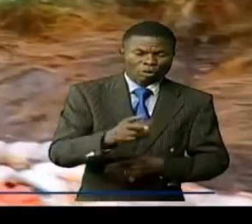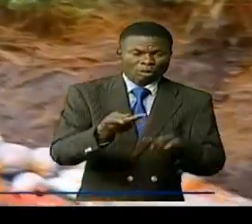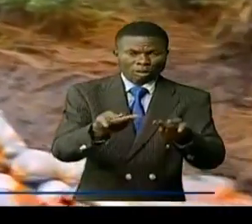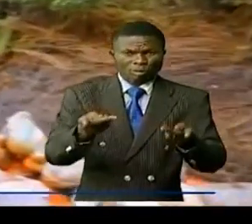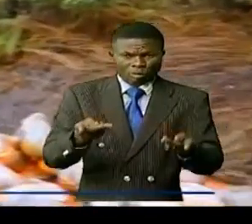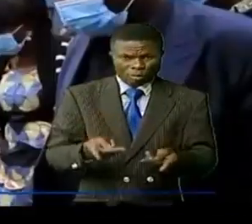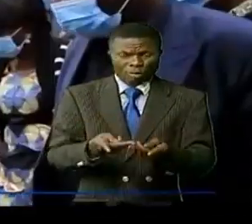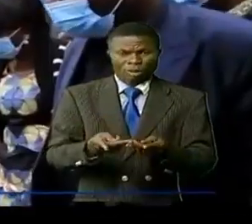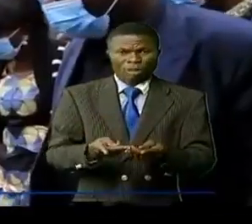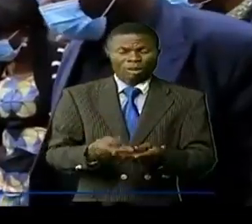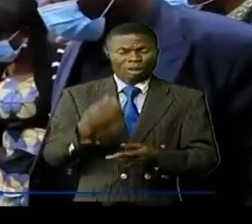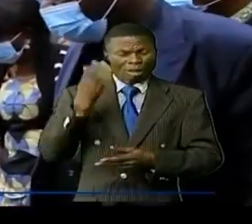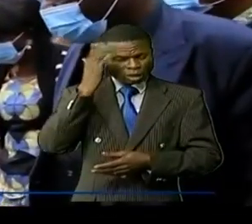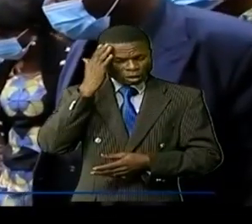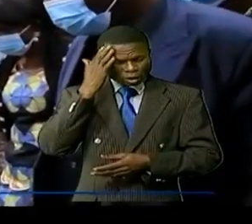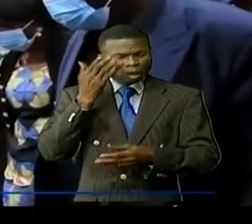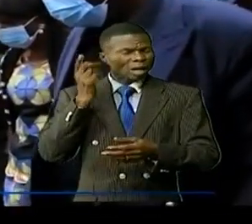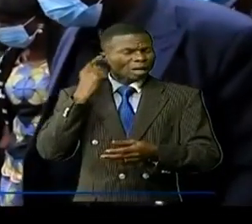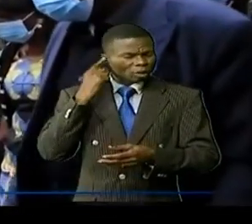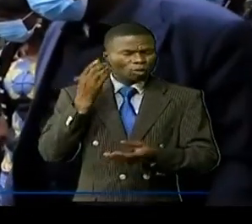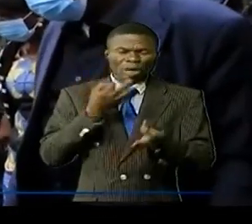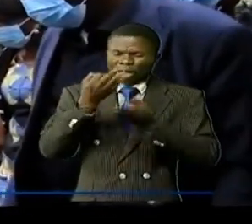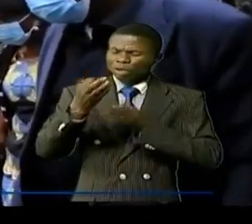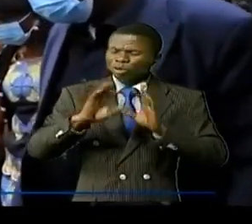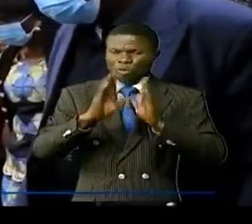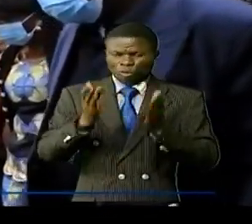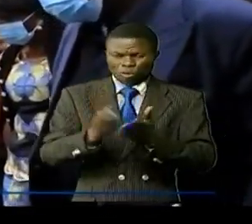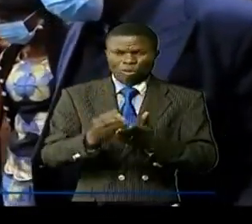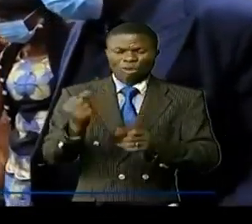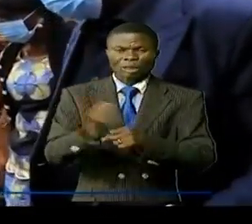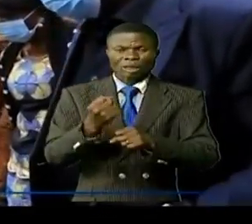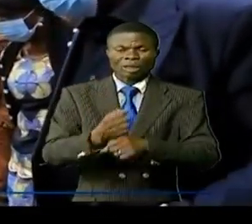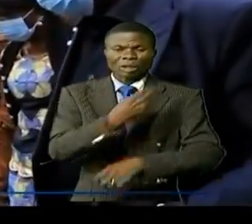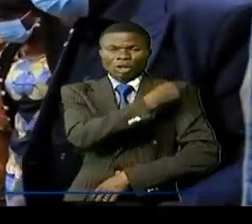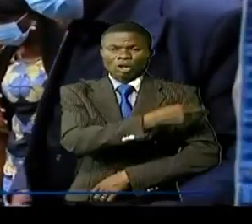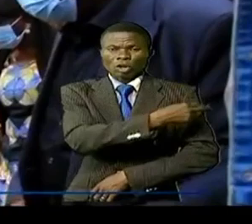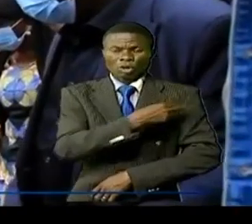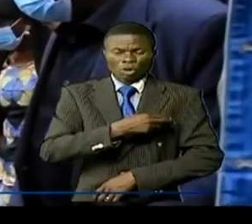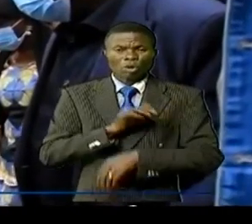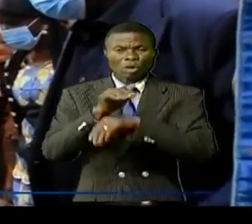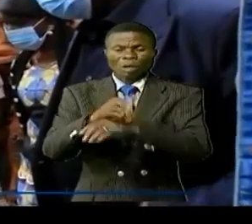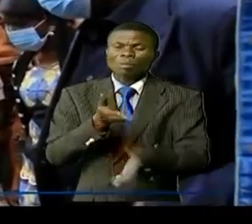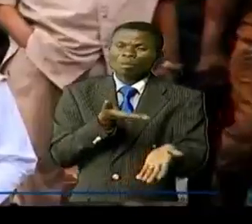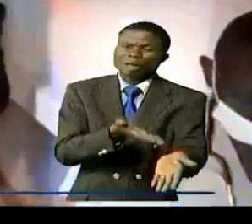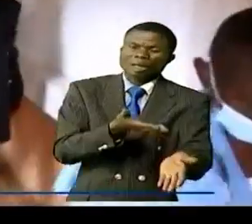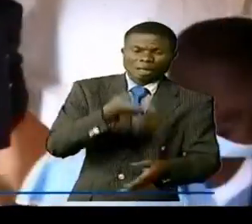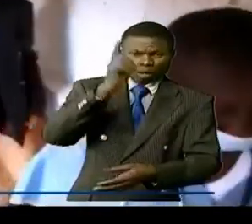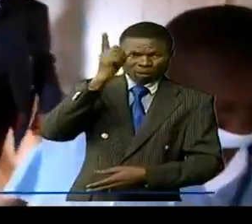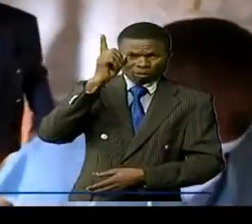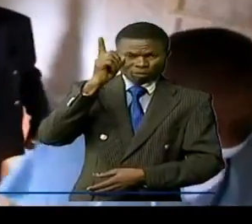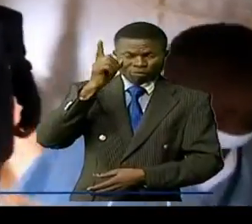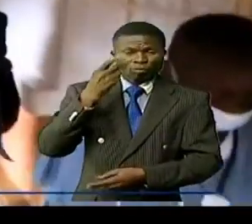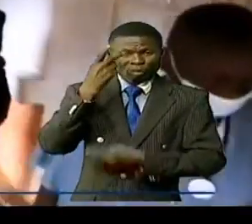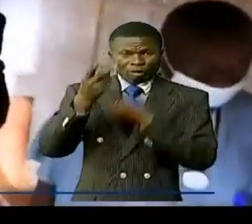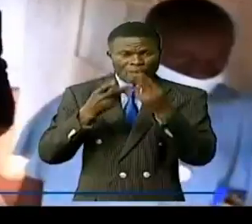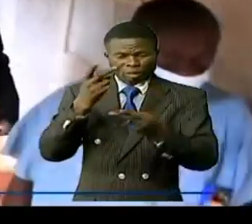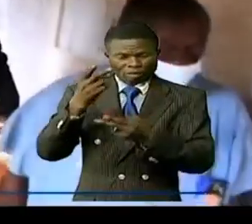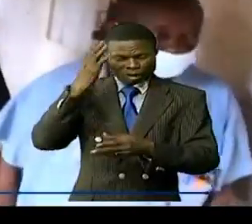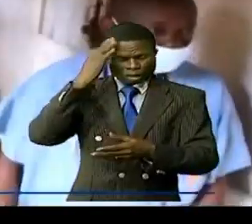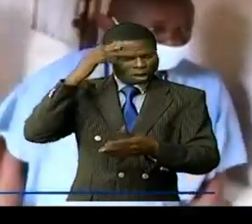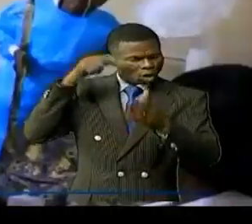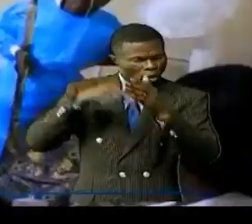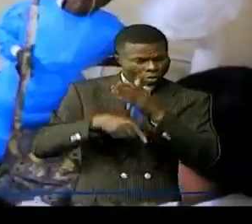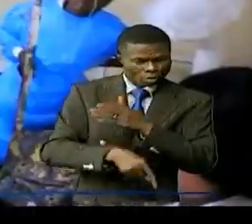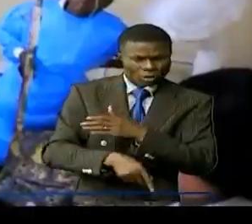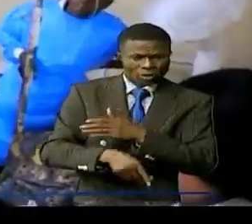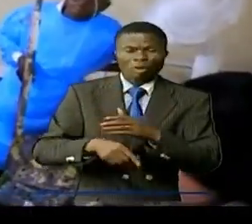elle a bénéficié des explications de la part des agents Croix-Rouge qui intervenaient pour le secours préliminaire. Une visite guidée a précédé